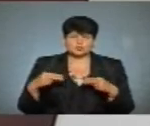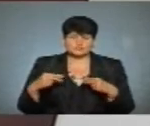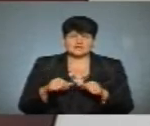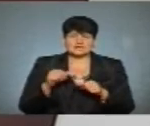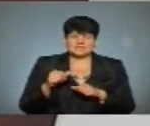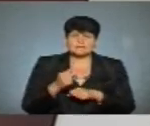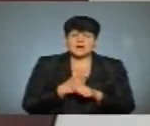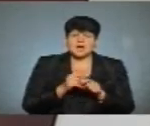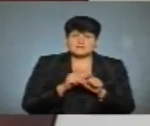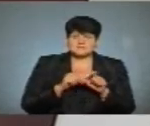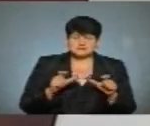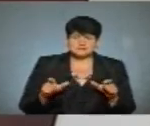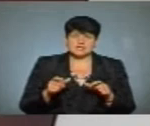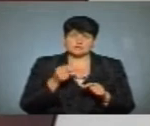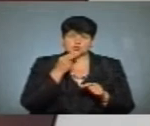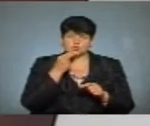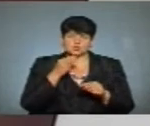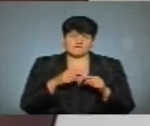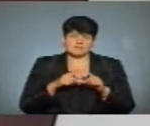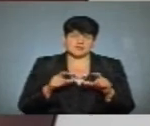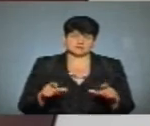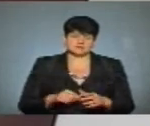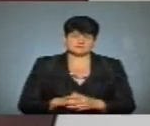аптек, автозаправок і продуктових магазинів.